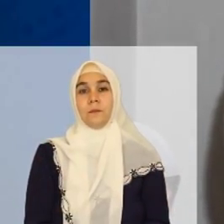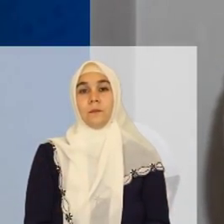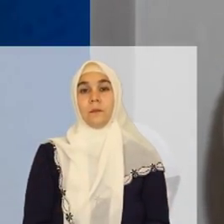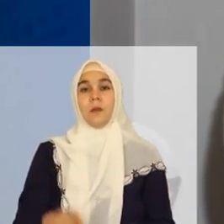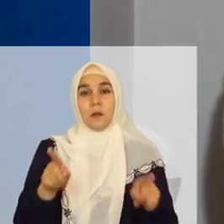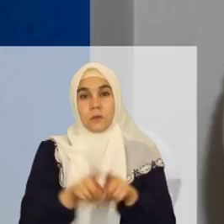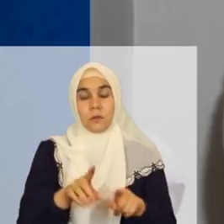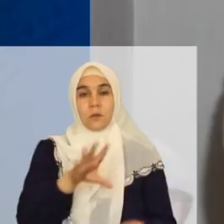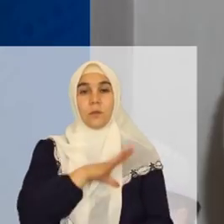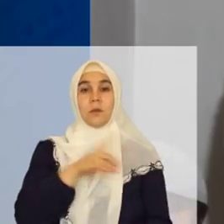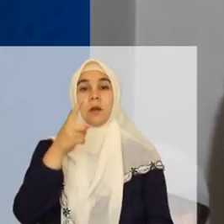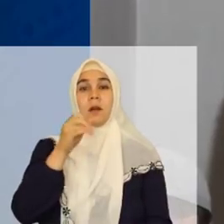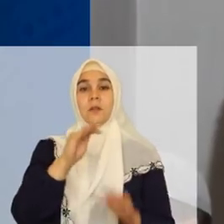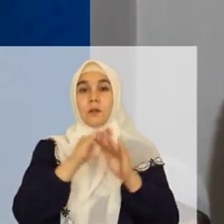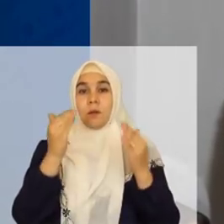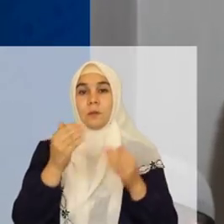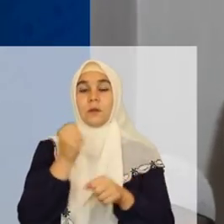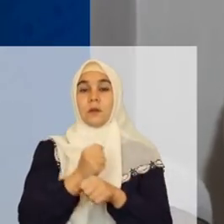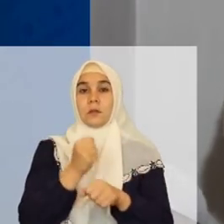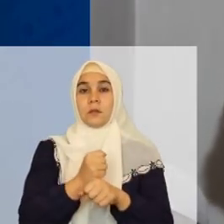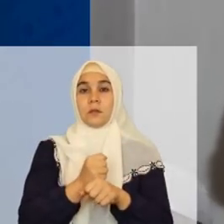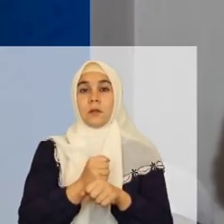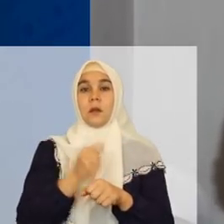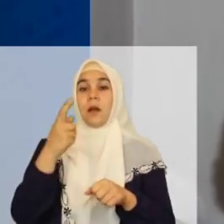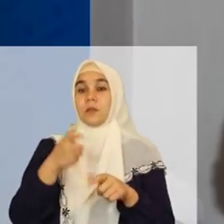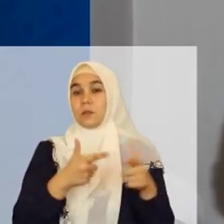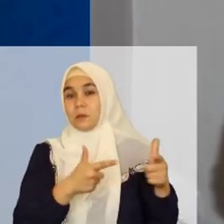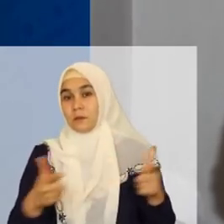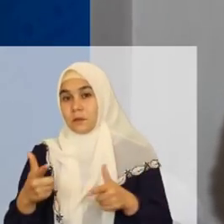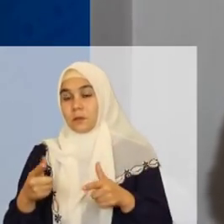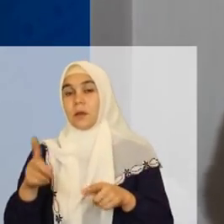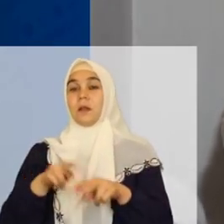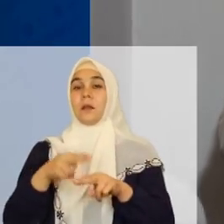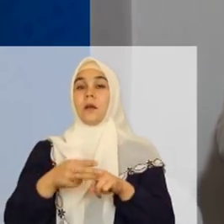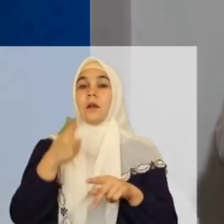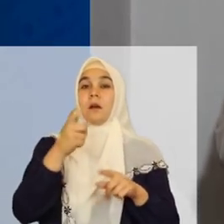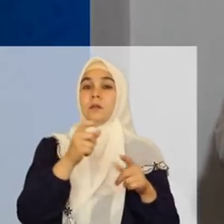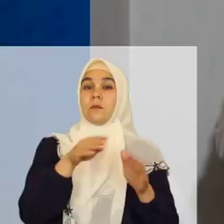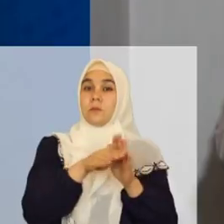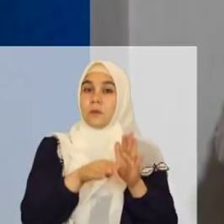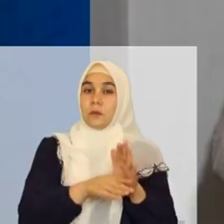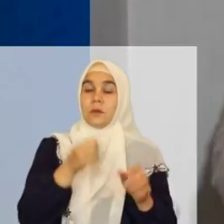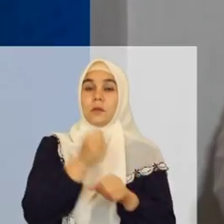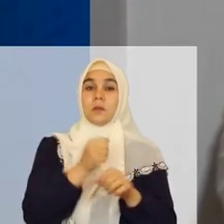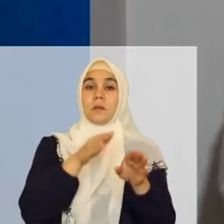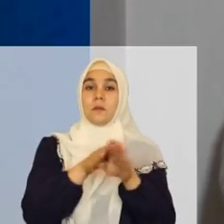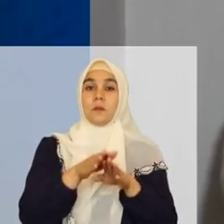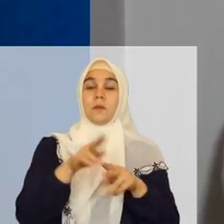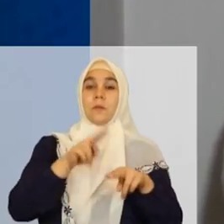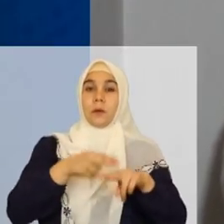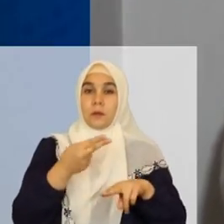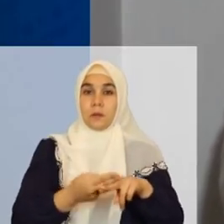Shu bilan birga haj amallarini, endi bu hajga tayyorgarlik ko'rish degan gap. Haj amallarini bajarish